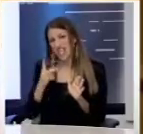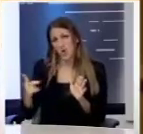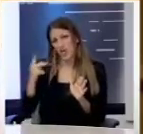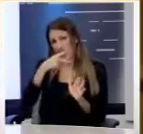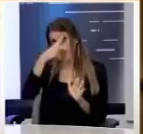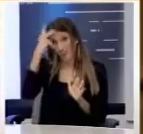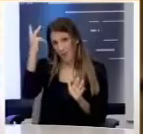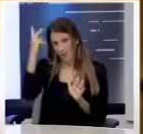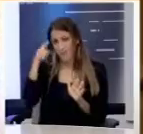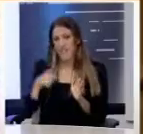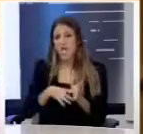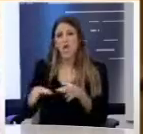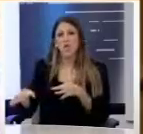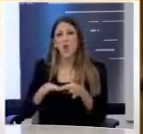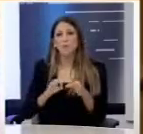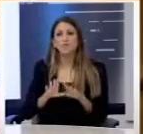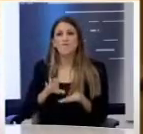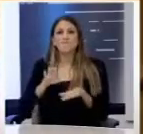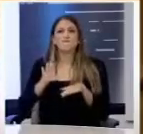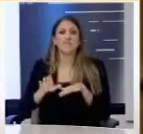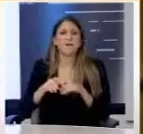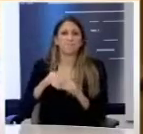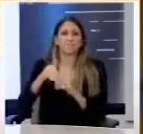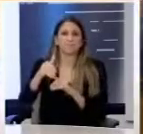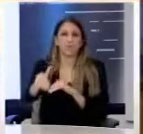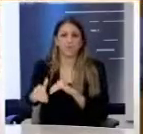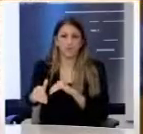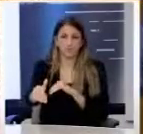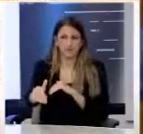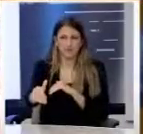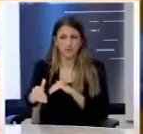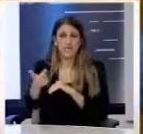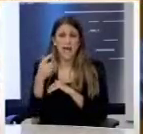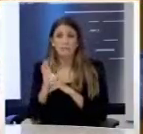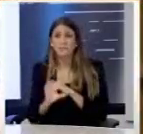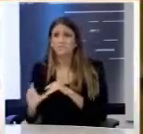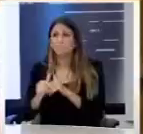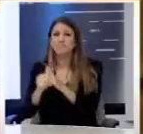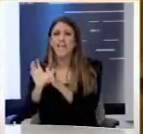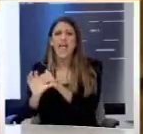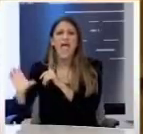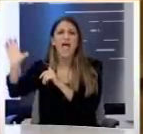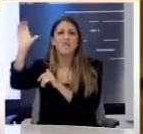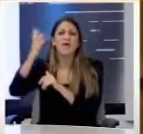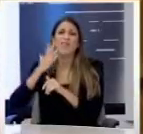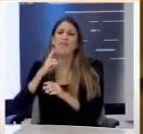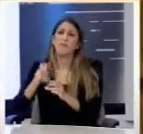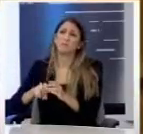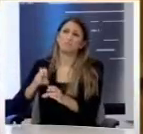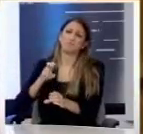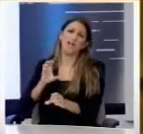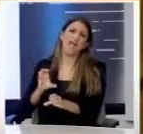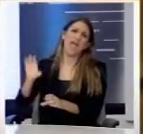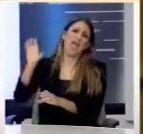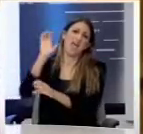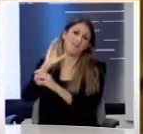ένα νομοσχέδιο που είναι βήμα προς τα μπρος και μου μας κάνει να πηγαίνουμε προς την Ευρώπη και όχι να φεύγουμε από αυτήν, κυρία Μητσοτάκη, διότι και αυτό